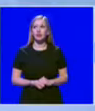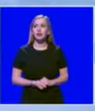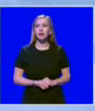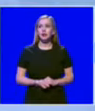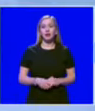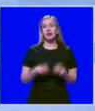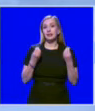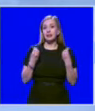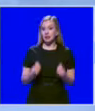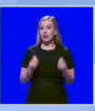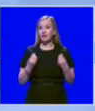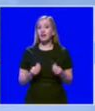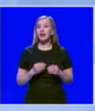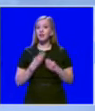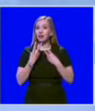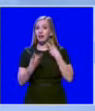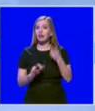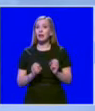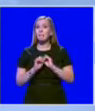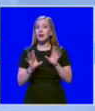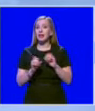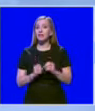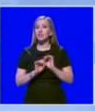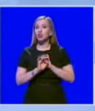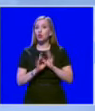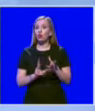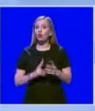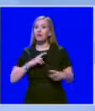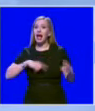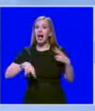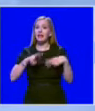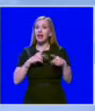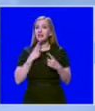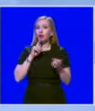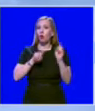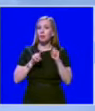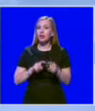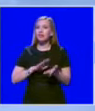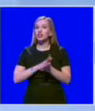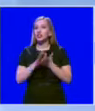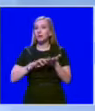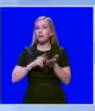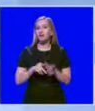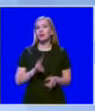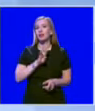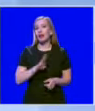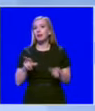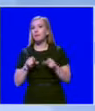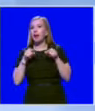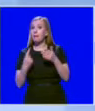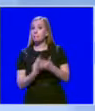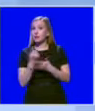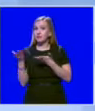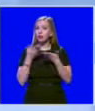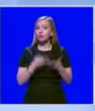Здравейте, вие сте с Още от деня. Предаването за новини, анализи и коментари. Жестомимичният превод днес е на Надя Мирчева, а първият ни събеседник е